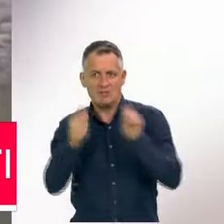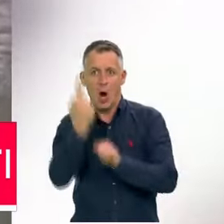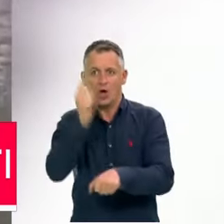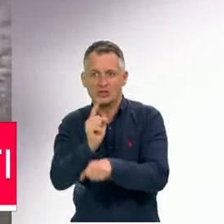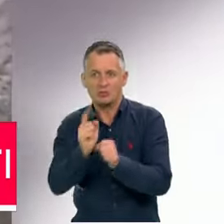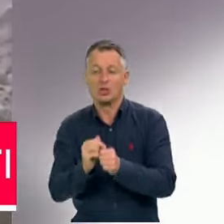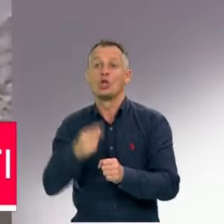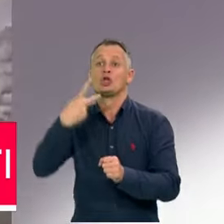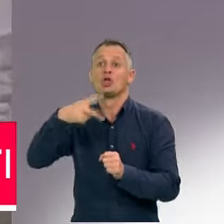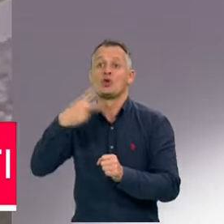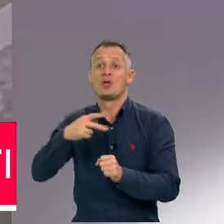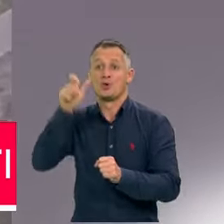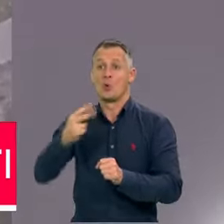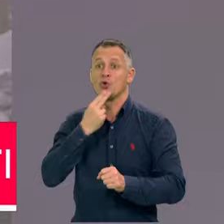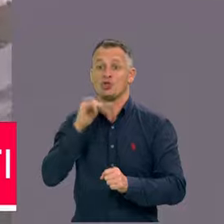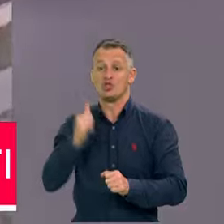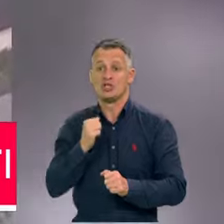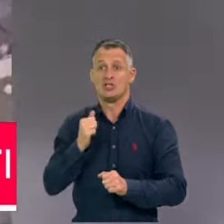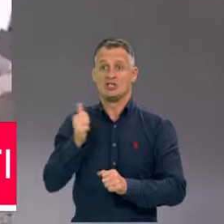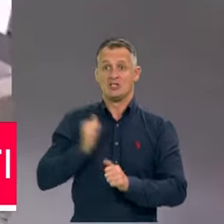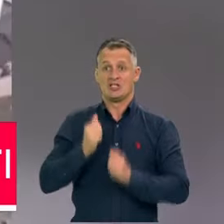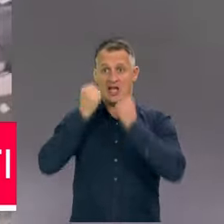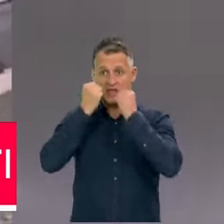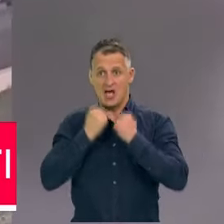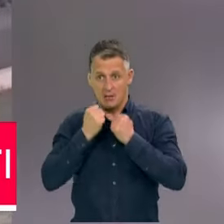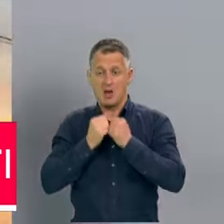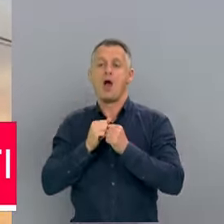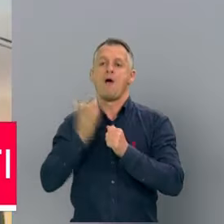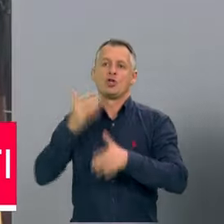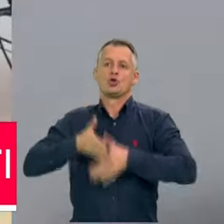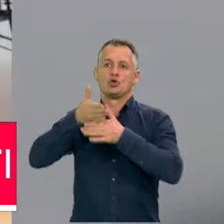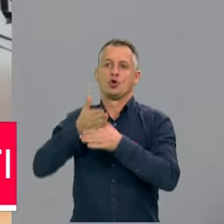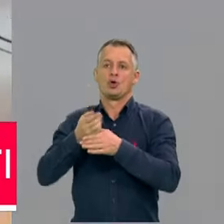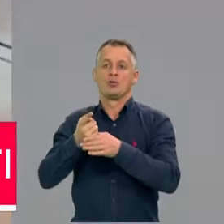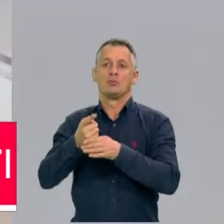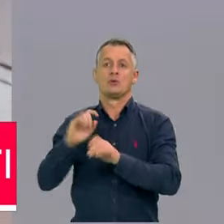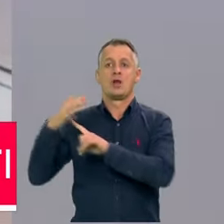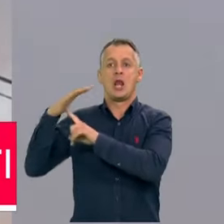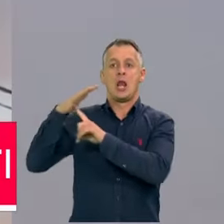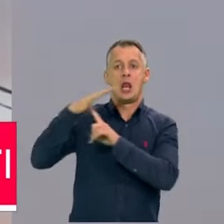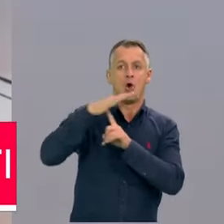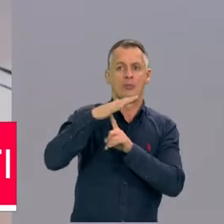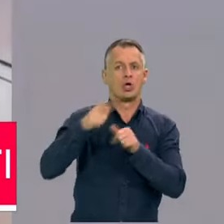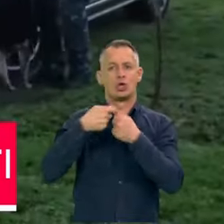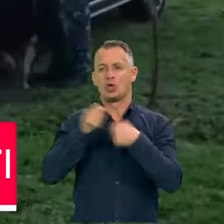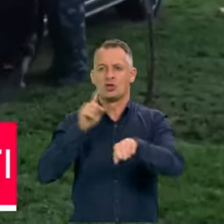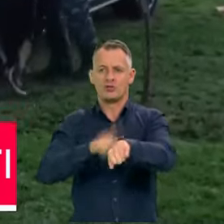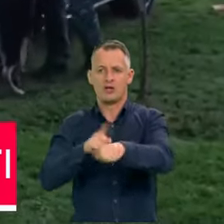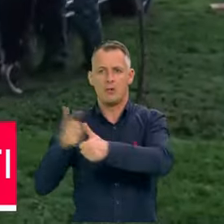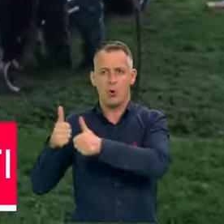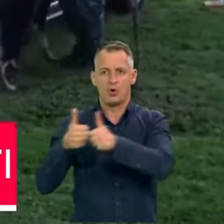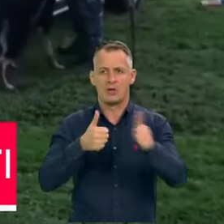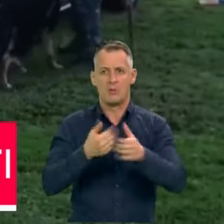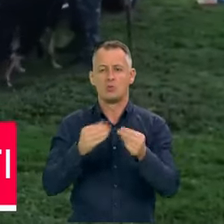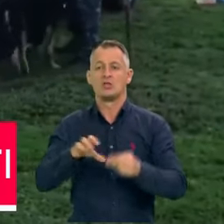cei peste 200 de polițiști și jandarmi au avut un ajutor din aer un elicopter a survolat tot timpul zona iar mai mulți